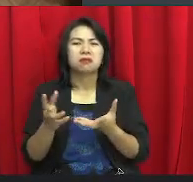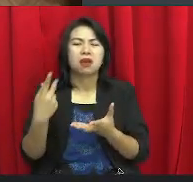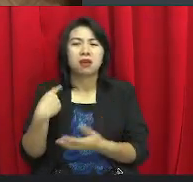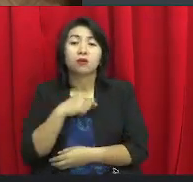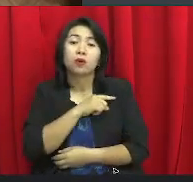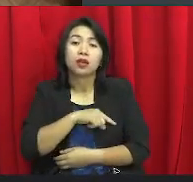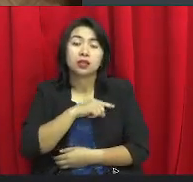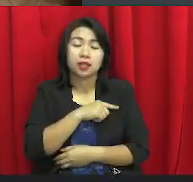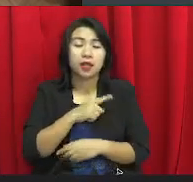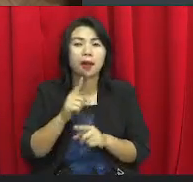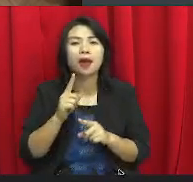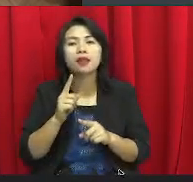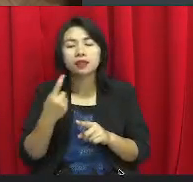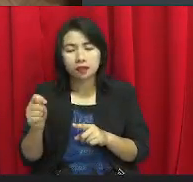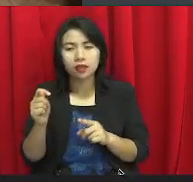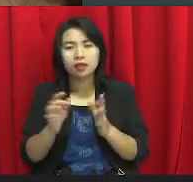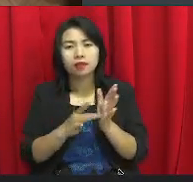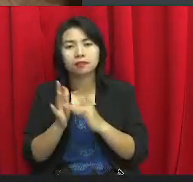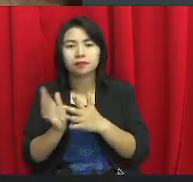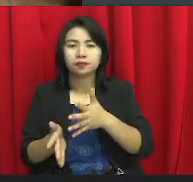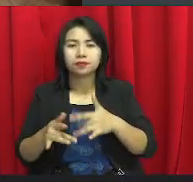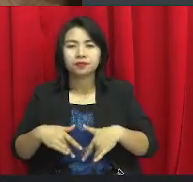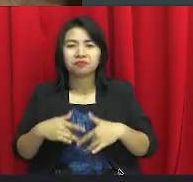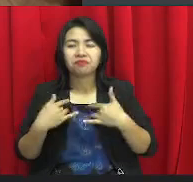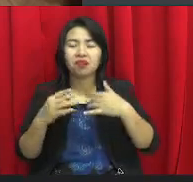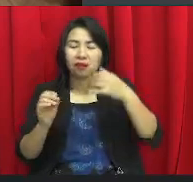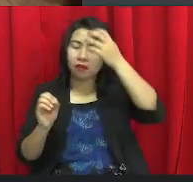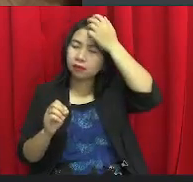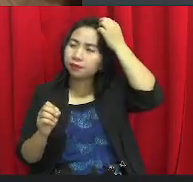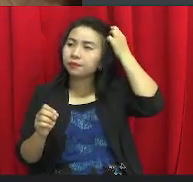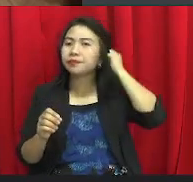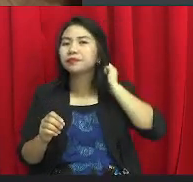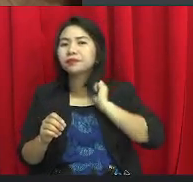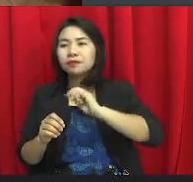ng Kristiyanismo ay wala po. So it means